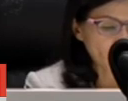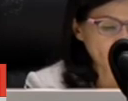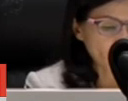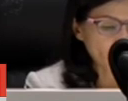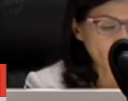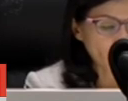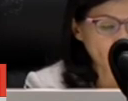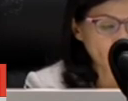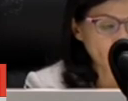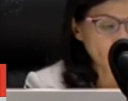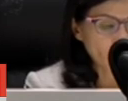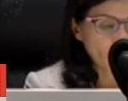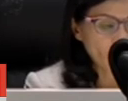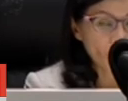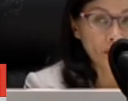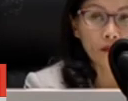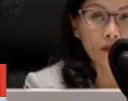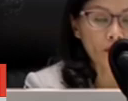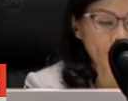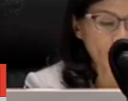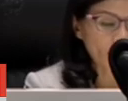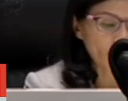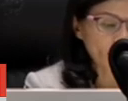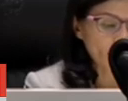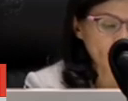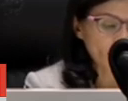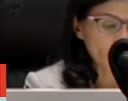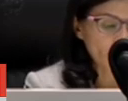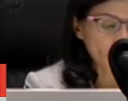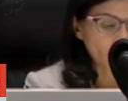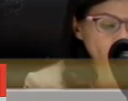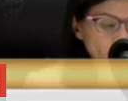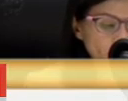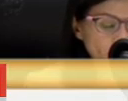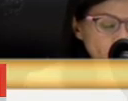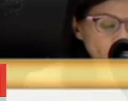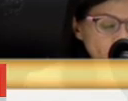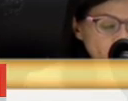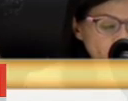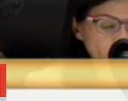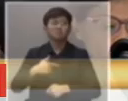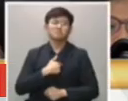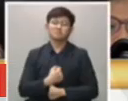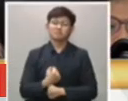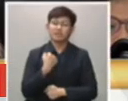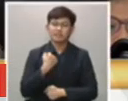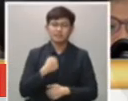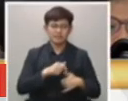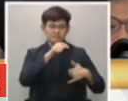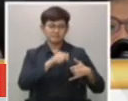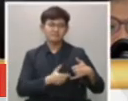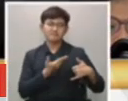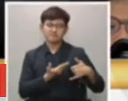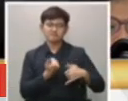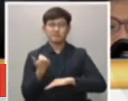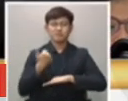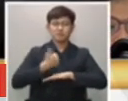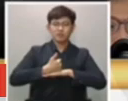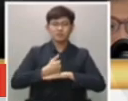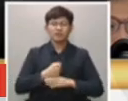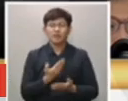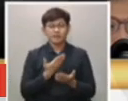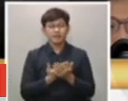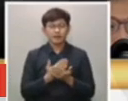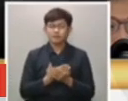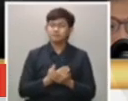จต้มยำกุ้งเนี่ยผ่านพ้นด้วยดีเพราะว่าประชาชนให้ความเชื่อมั่นในตัวผู้นำเขาบอกว่าให้ใช้จ่ายให้แก้ไขปั